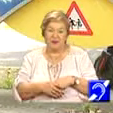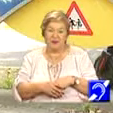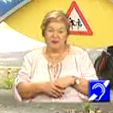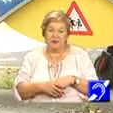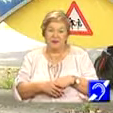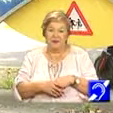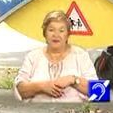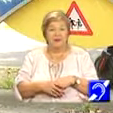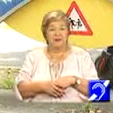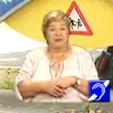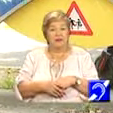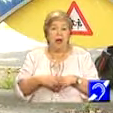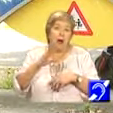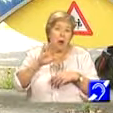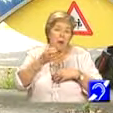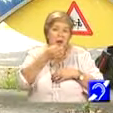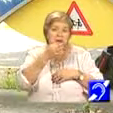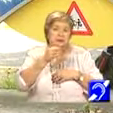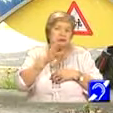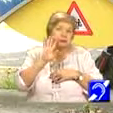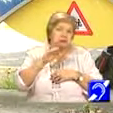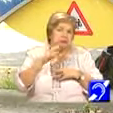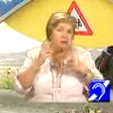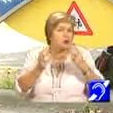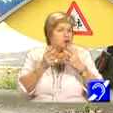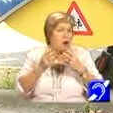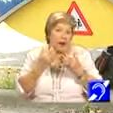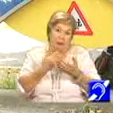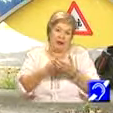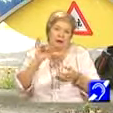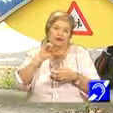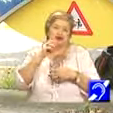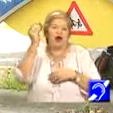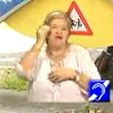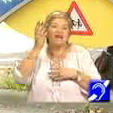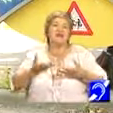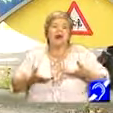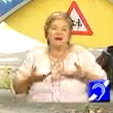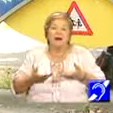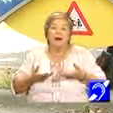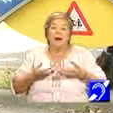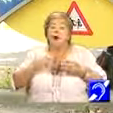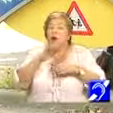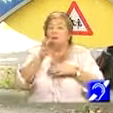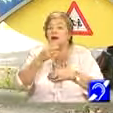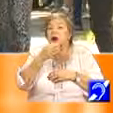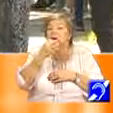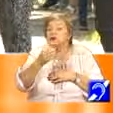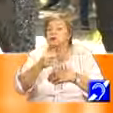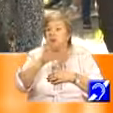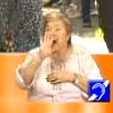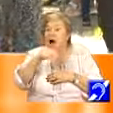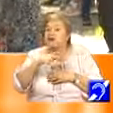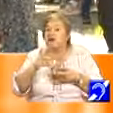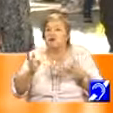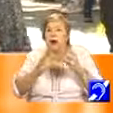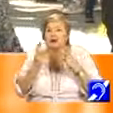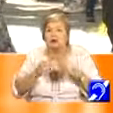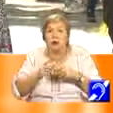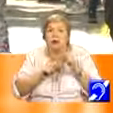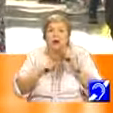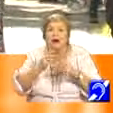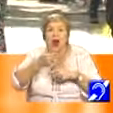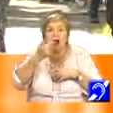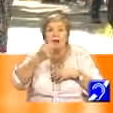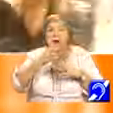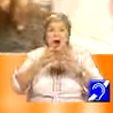putem spune că au fost destul de ușoare, mai ales pentru cei care au învățat suficient. Mulți mi-au spus că a fost chiar mai ușor decât la limba și